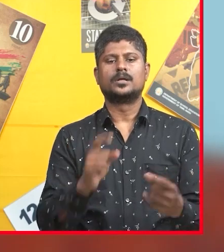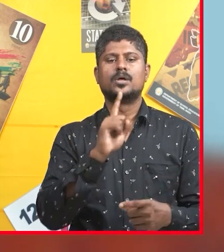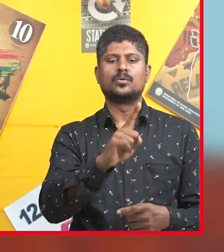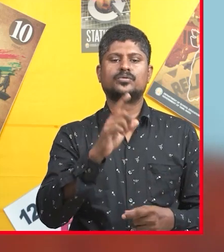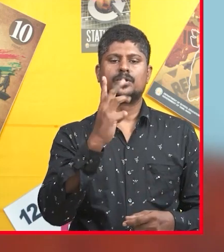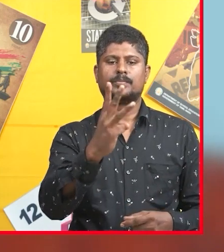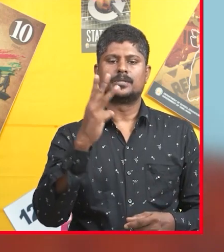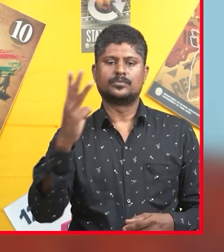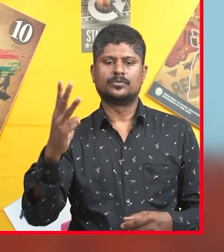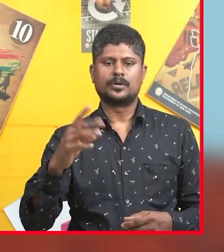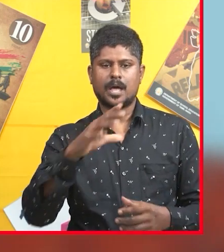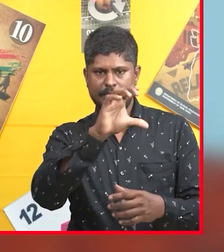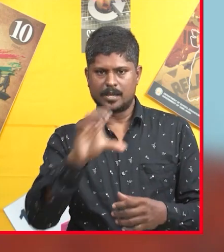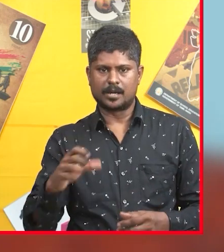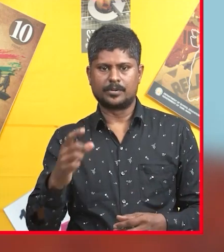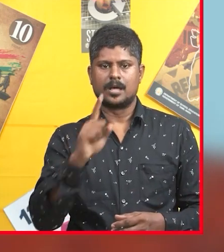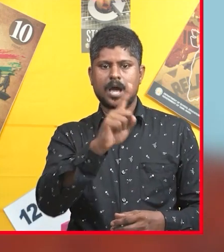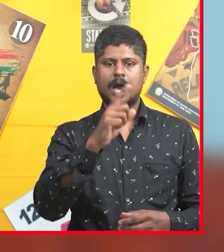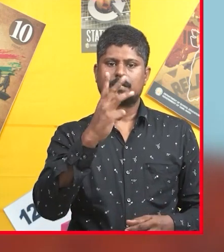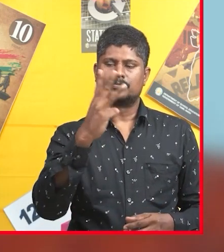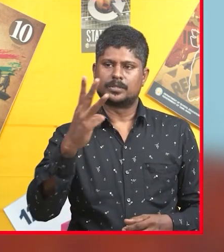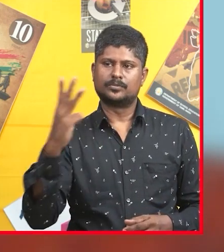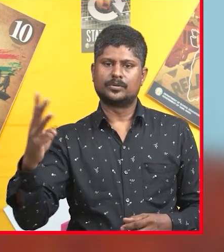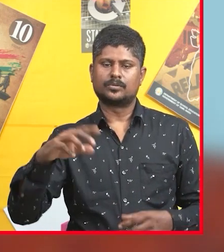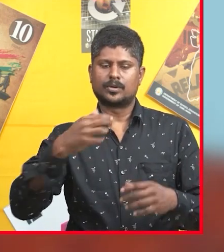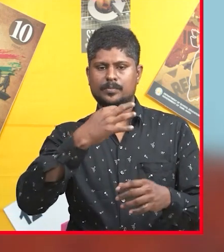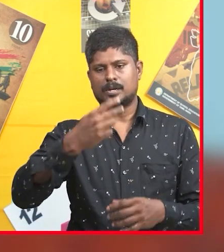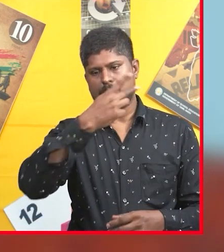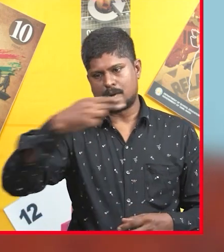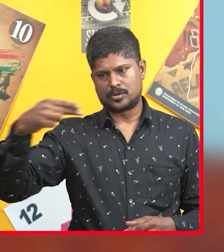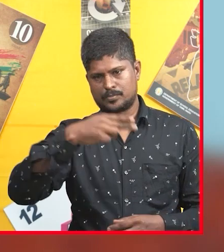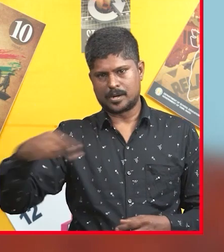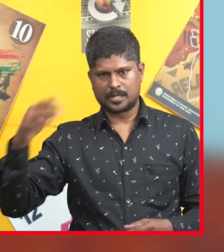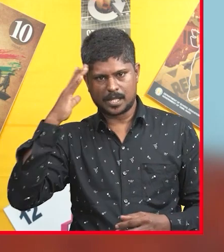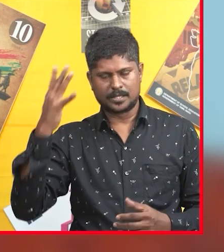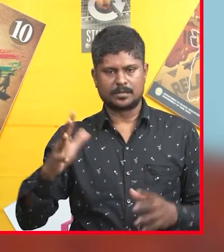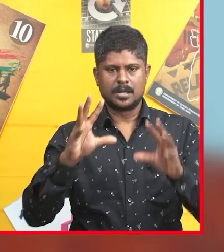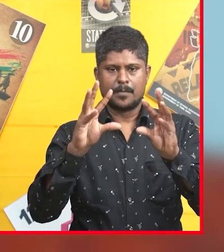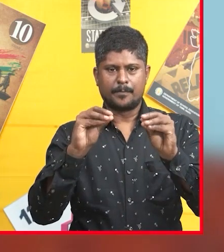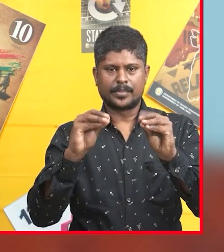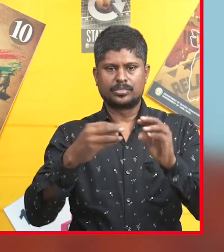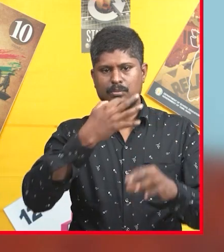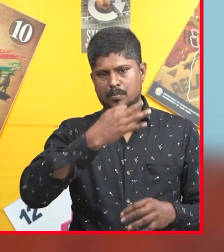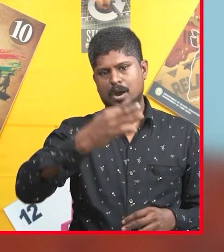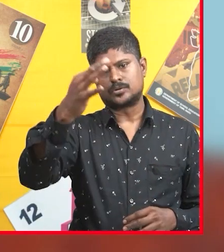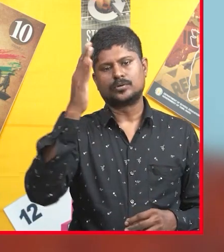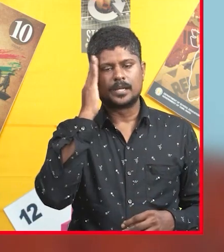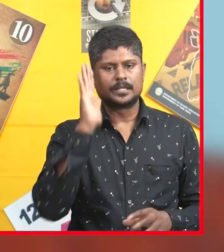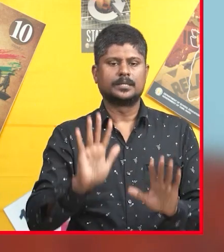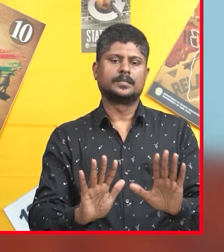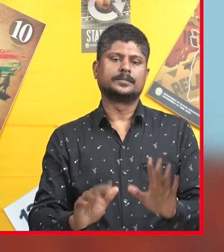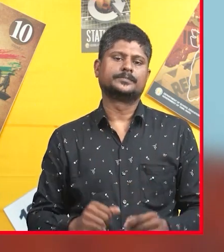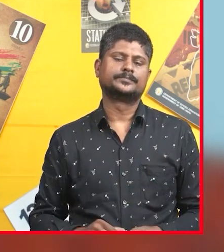133 அதிகாரங்கள் இருக்கு, 1330 குறட்பாக்கள் இருக்கு. ஒரு அதிகாரத்துல 10 குறட்பாக்கள் வீதம், சரிங்களா?